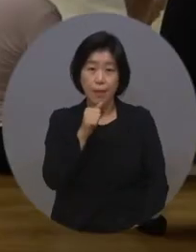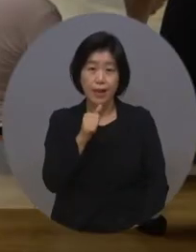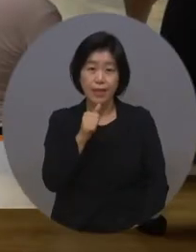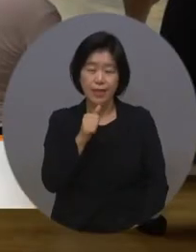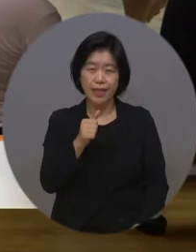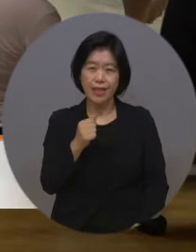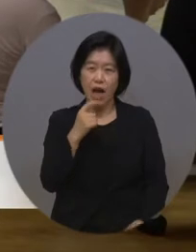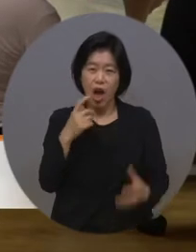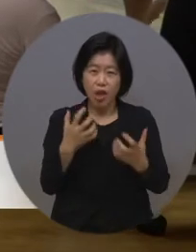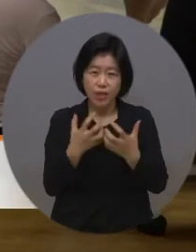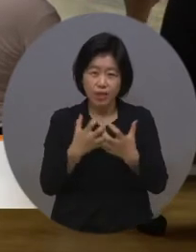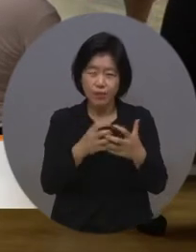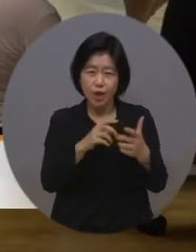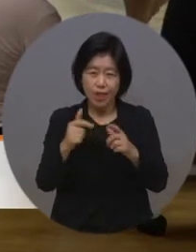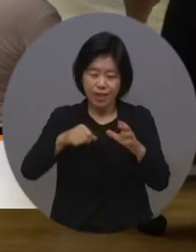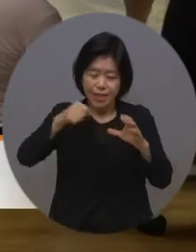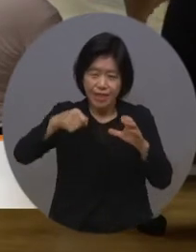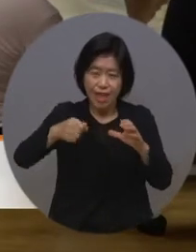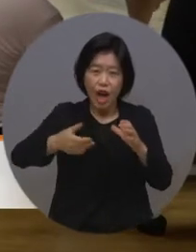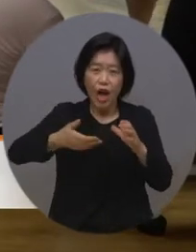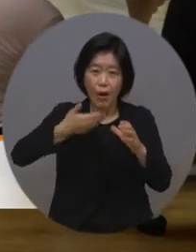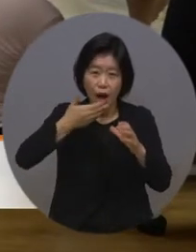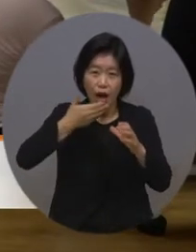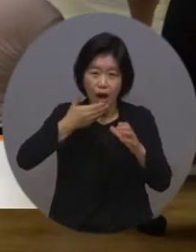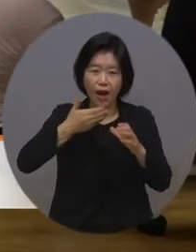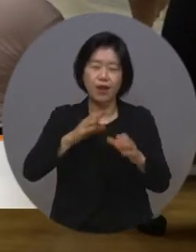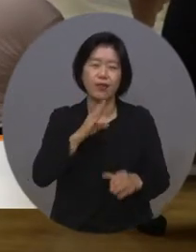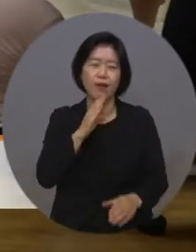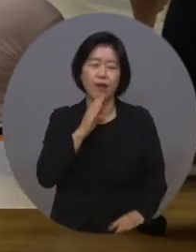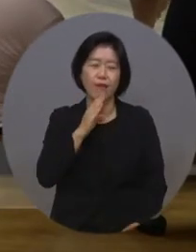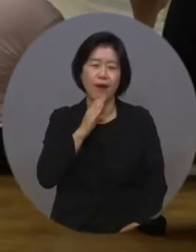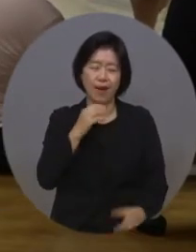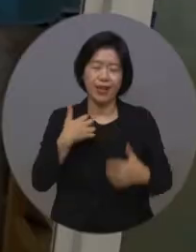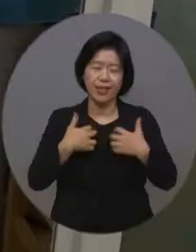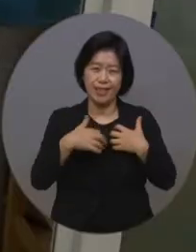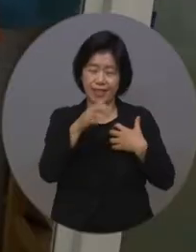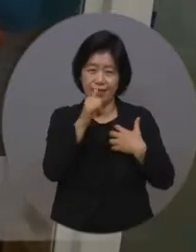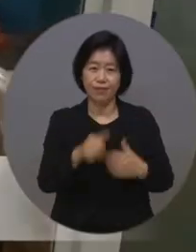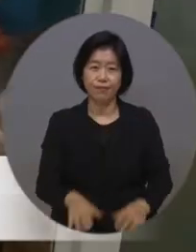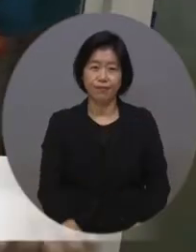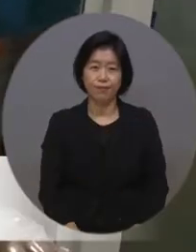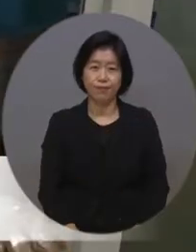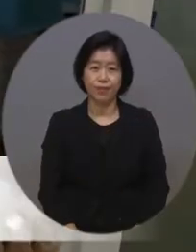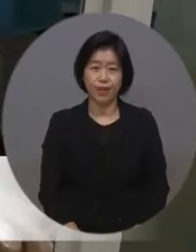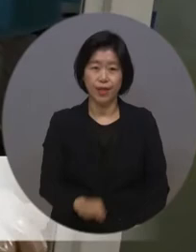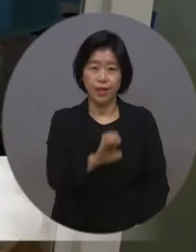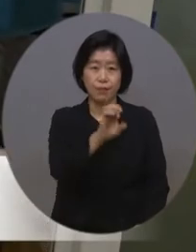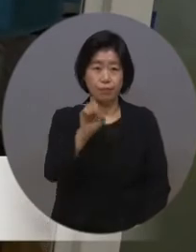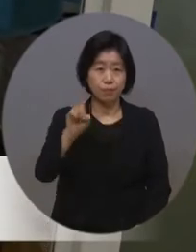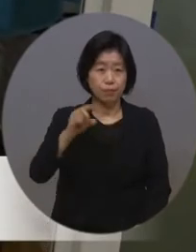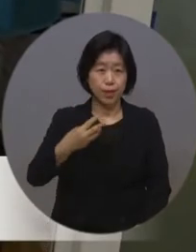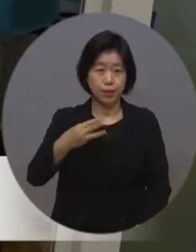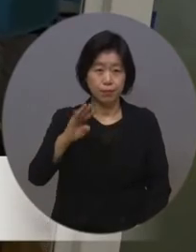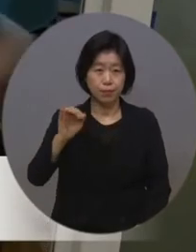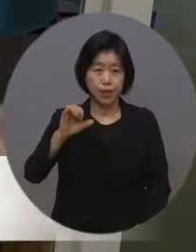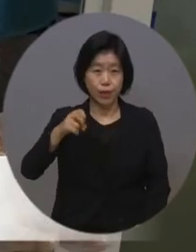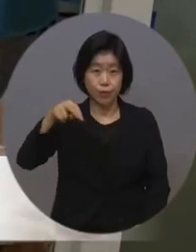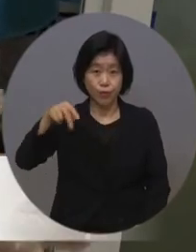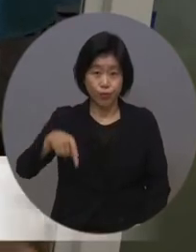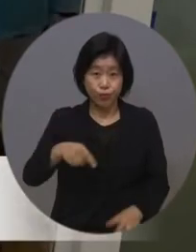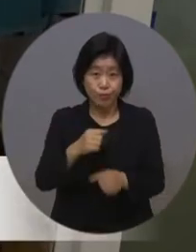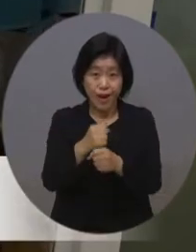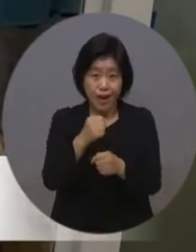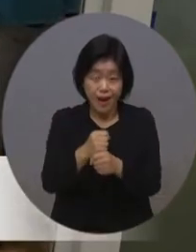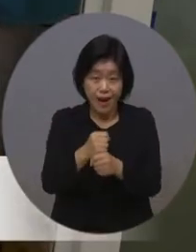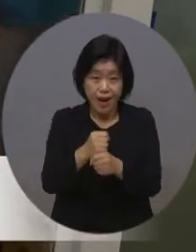그릇엔 자원봉사자들의 관심과 배려가 가득 담겨 있습니다. 팥빙수를 한다기에 먼 일을